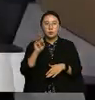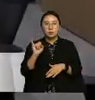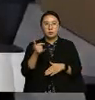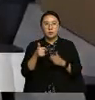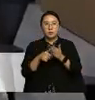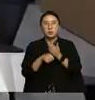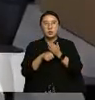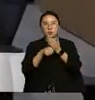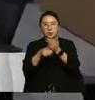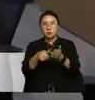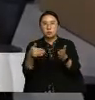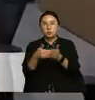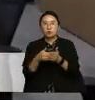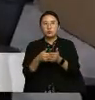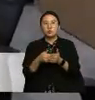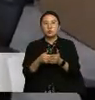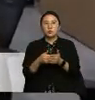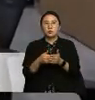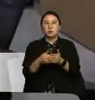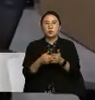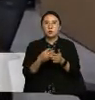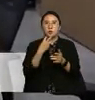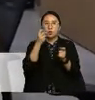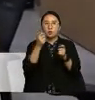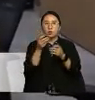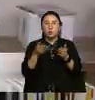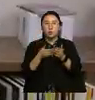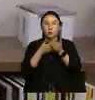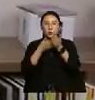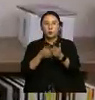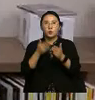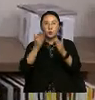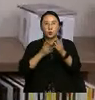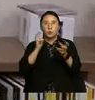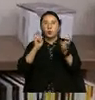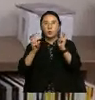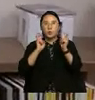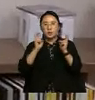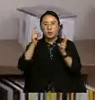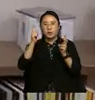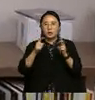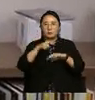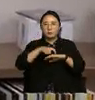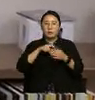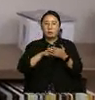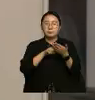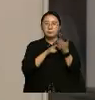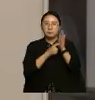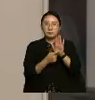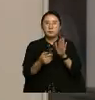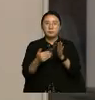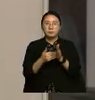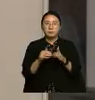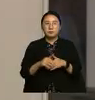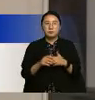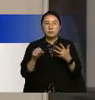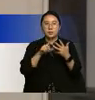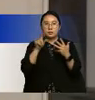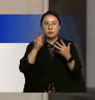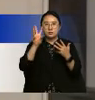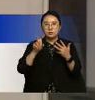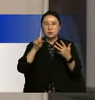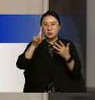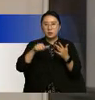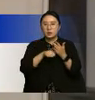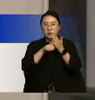의원에게 전달한 데 이어 남양주시와 경기도에 전달해 경기교통공사 유치에 강한 의지를 드러냈습니다. 8월 31일